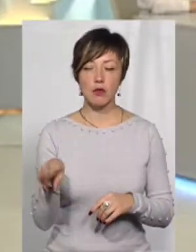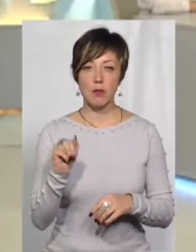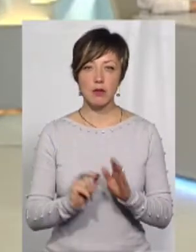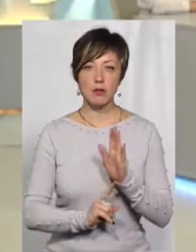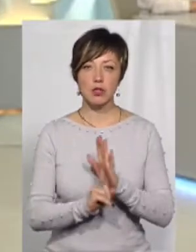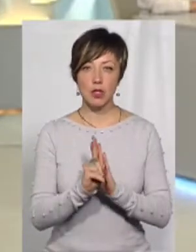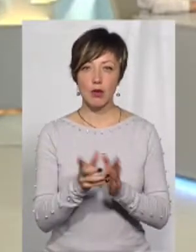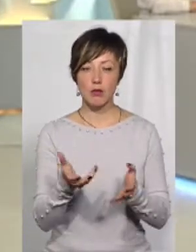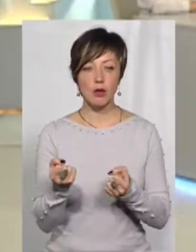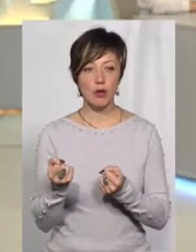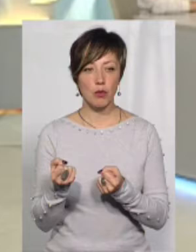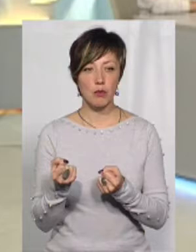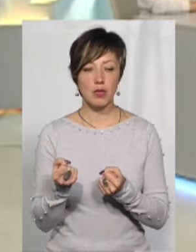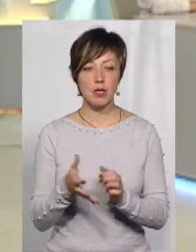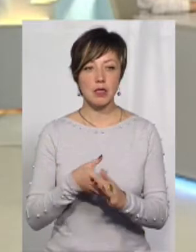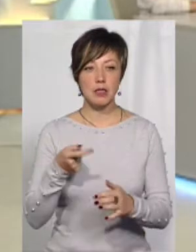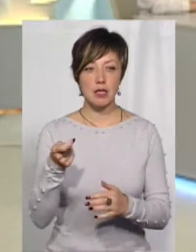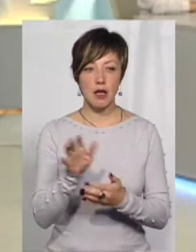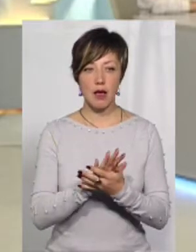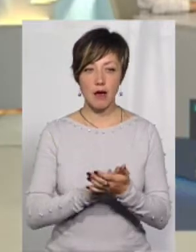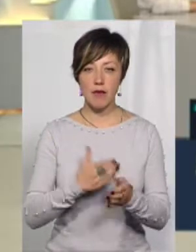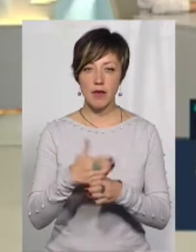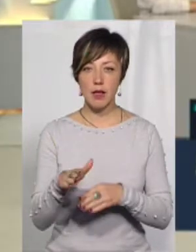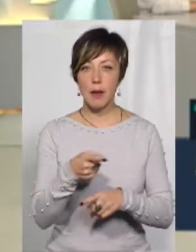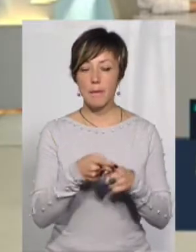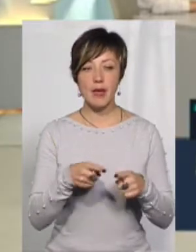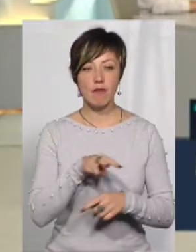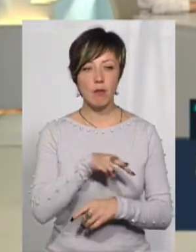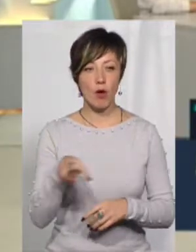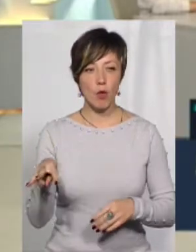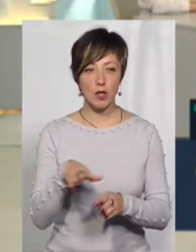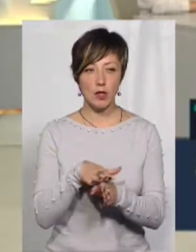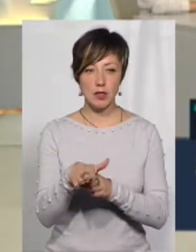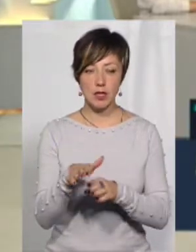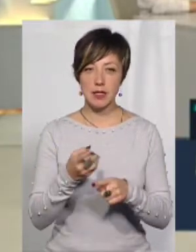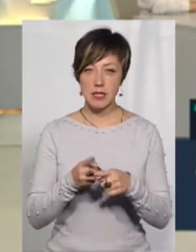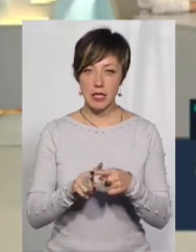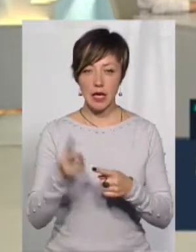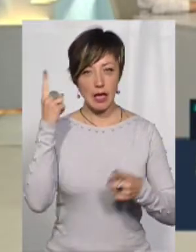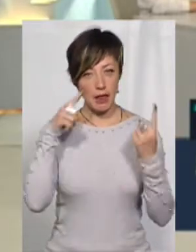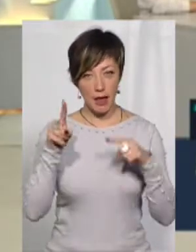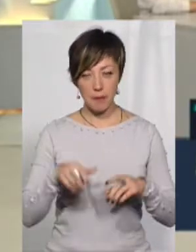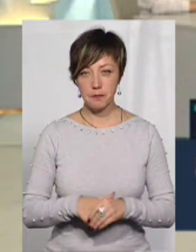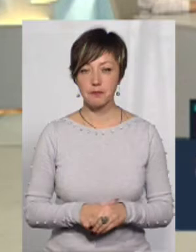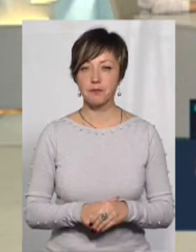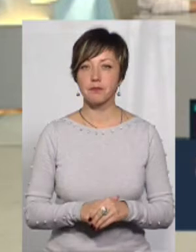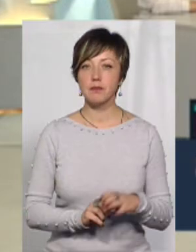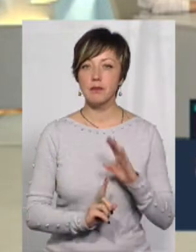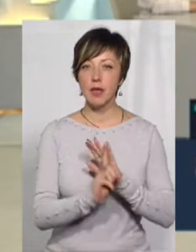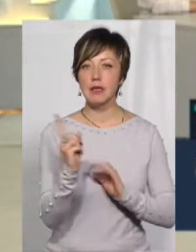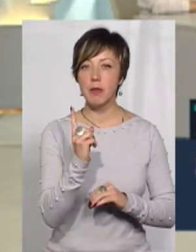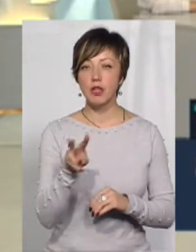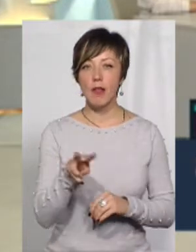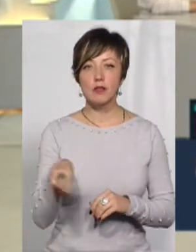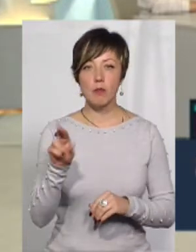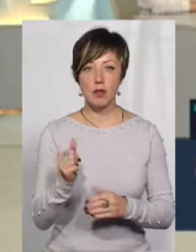листопада починають прийом заявок. Вони виділили, до речі, півмільйона на реалізацію цих ідей. З 1 листопада